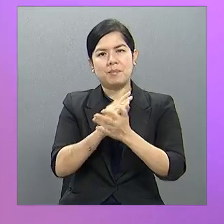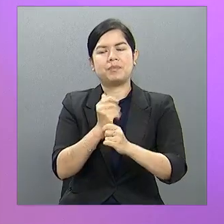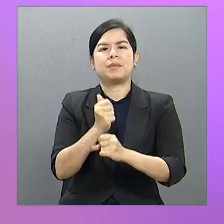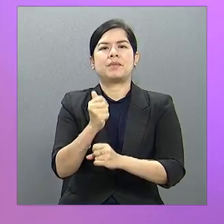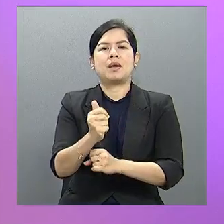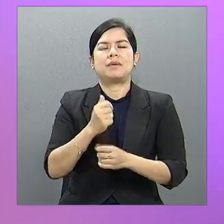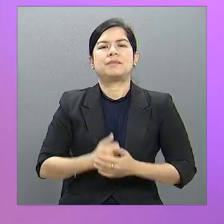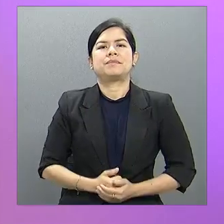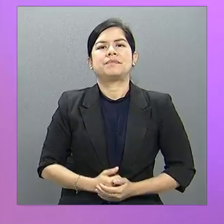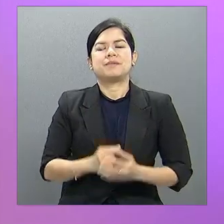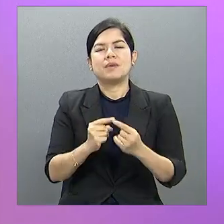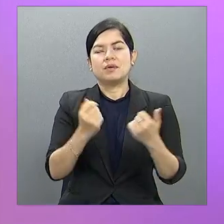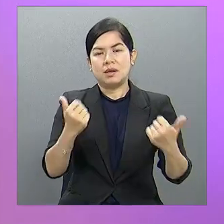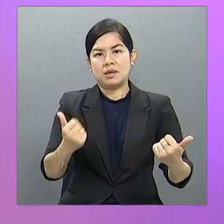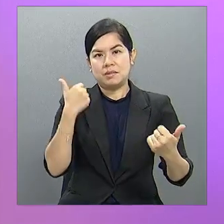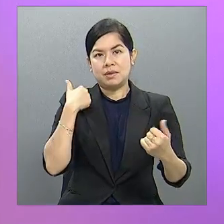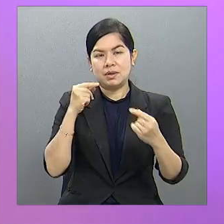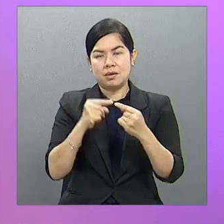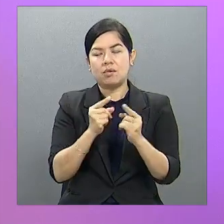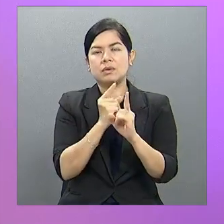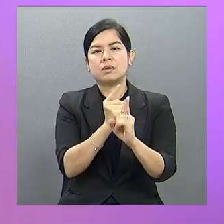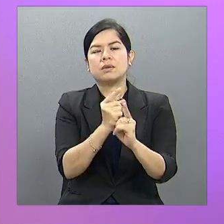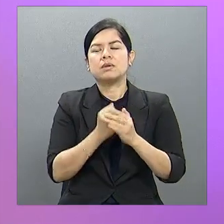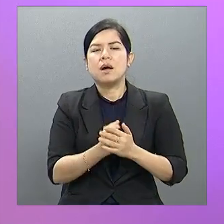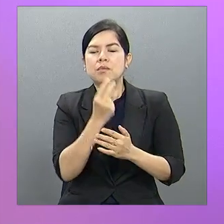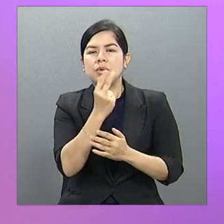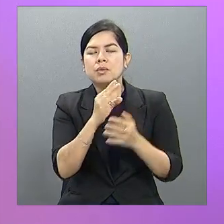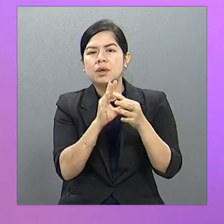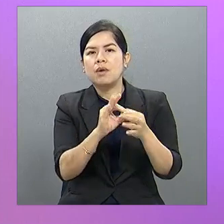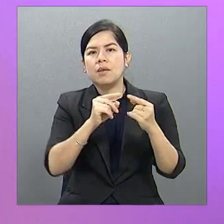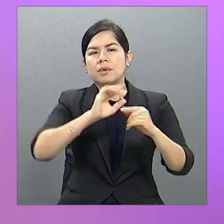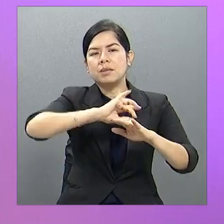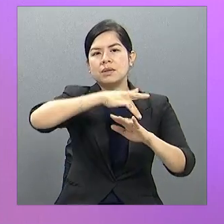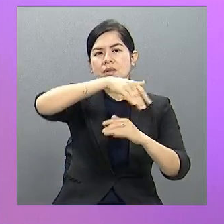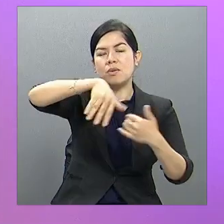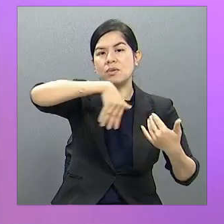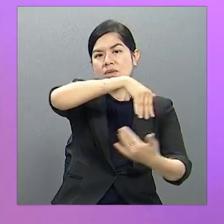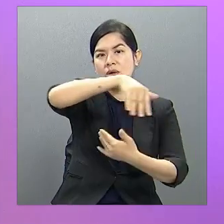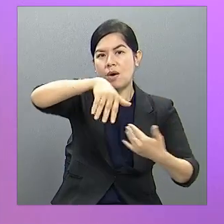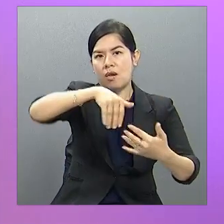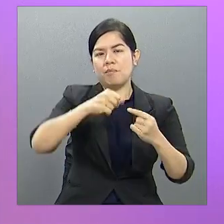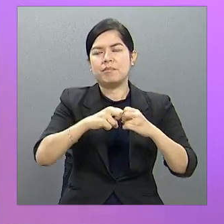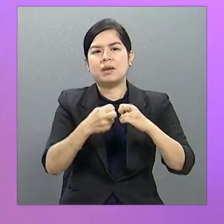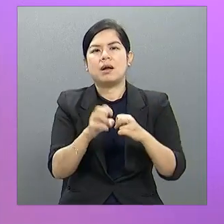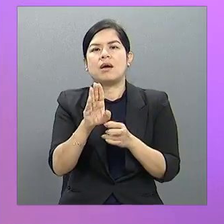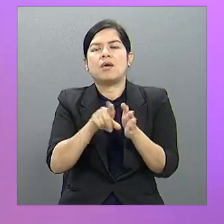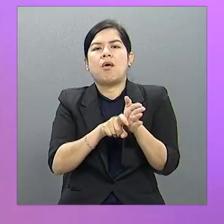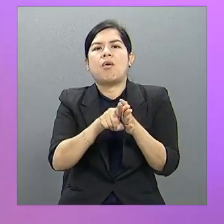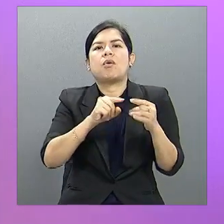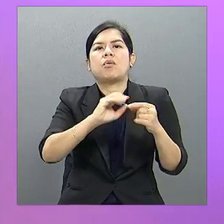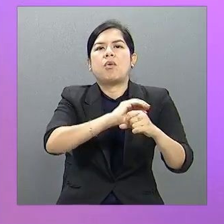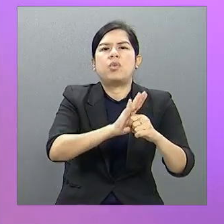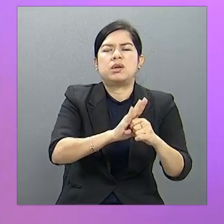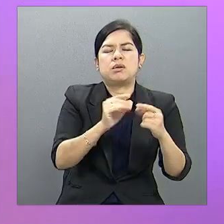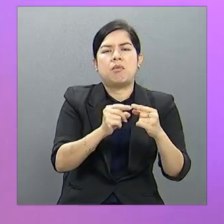ผู้ชมครับยังอยู่กันที่เรื่องของธรรมชาติและสิ่งแวดล้อมนะครับสิ่งหนึ่งแล้วต้องบอกเลยนะครับว่าถึงแม้ว่าโควิด -19 นั้นจะทำให้มนุษย์ใช้ชีวิตยากลำบ